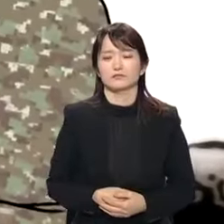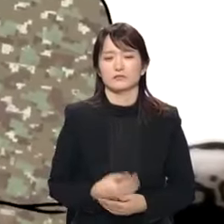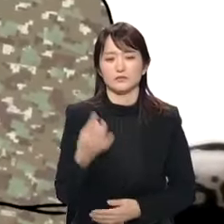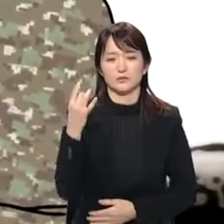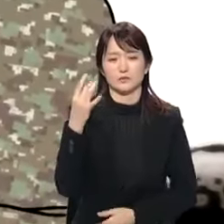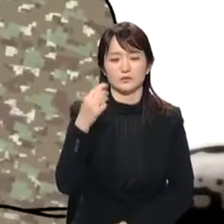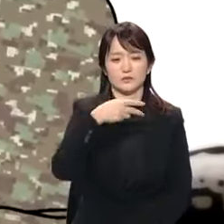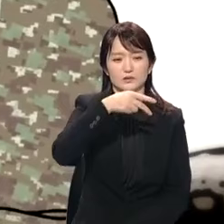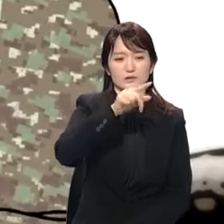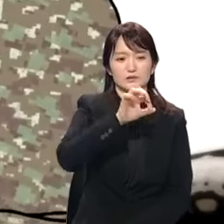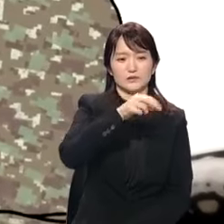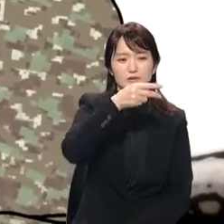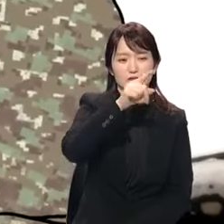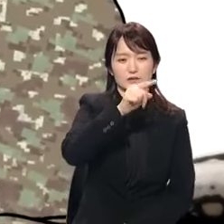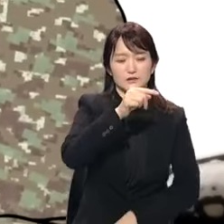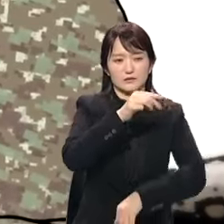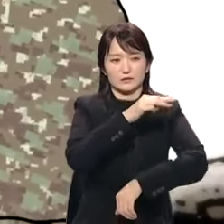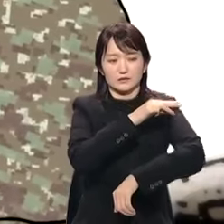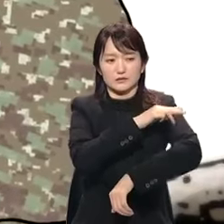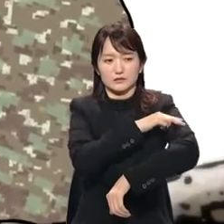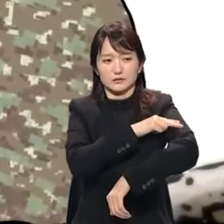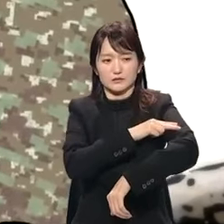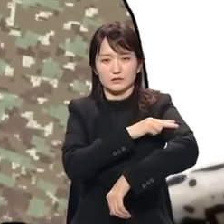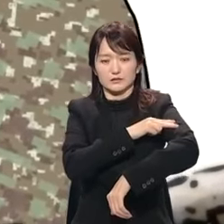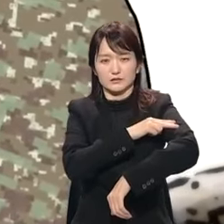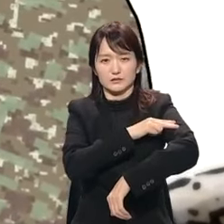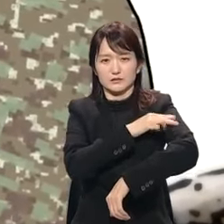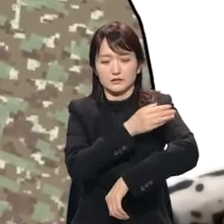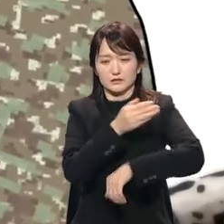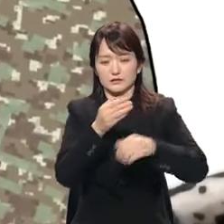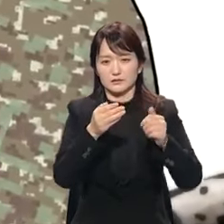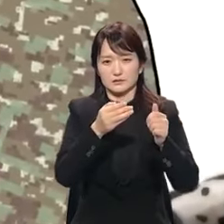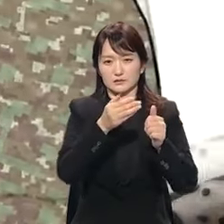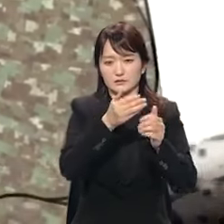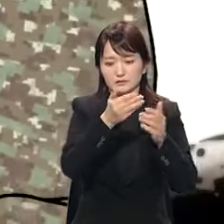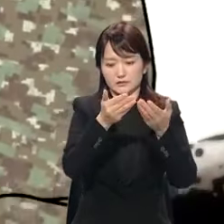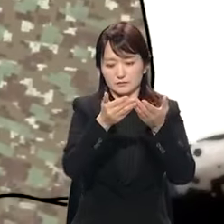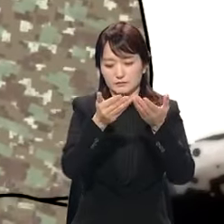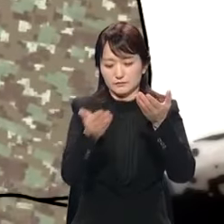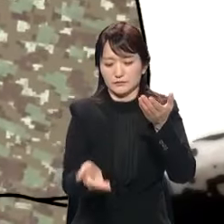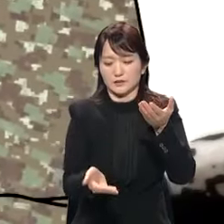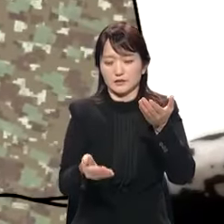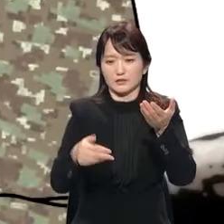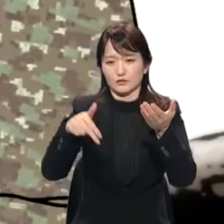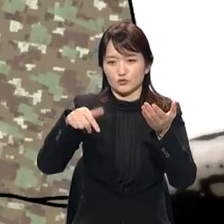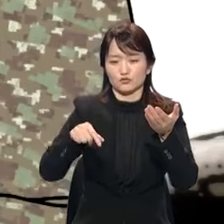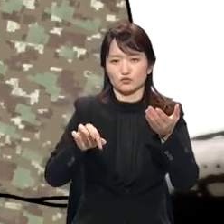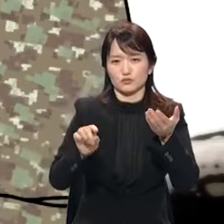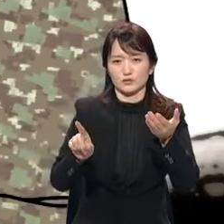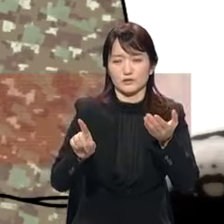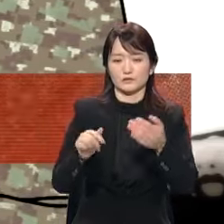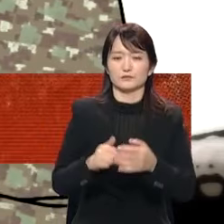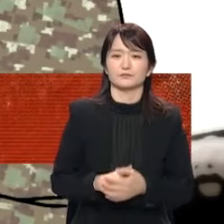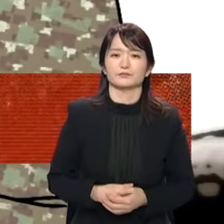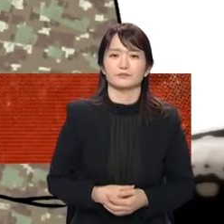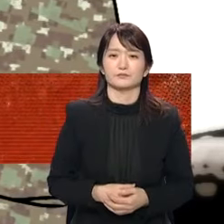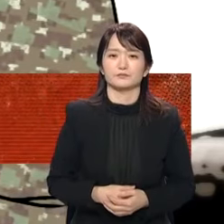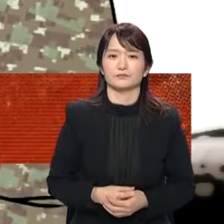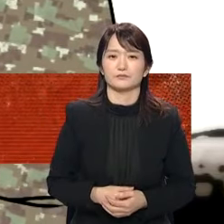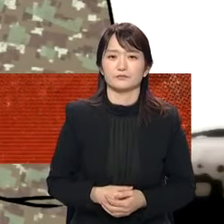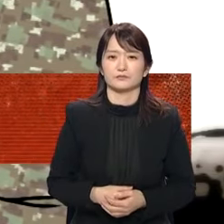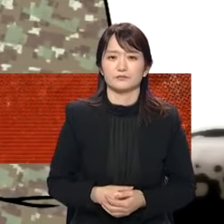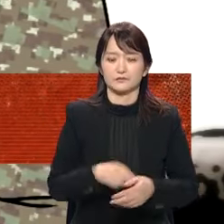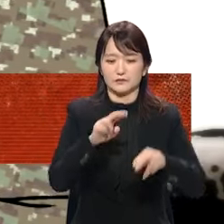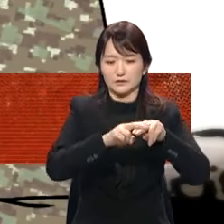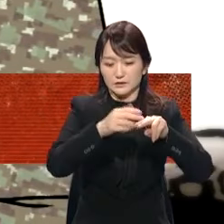상사였다 떨어뜨립니다 중사로 한 단계 강등을 시켜 버립니다 자 그런데이 사람 강등 처분은 너무 억울합니다